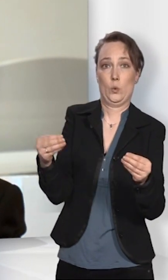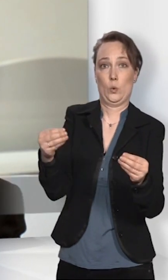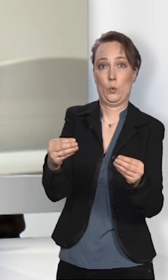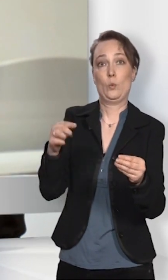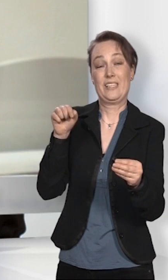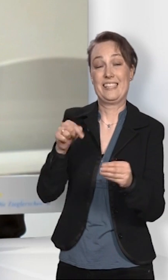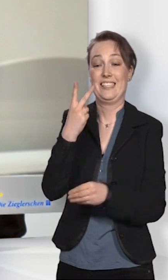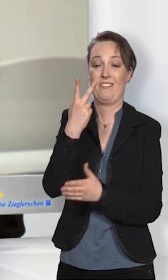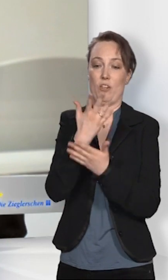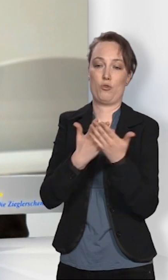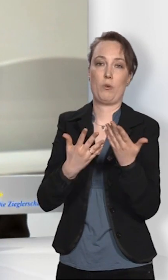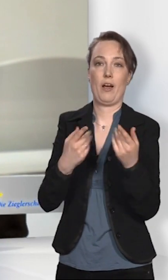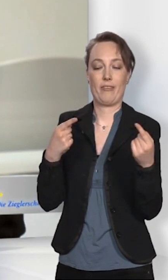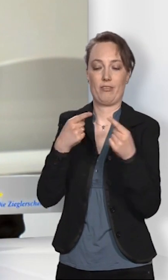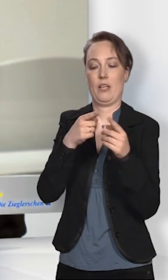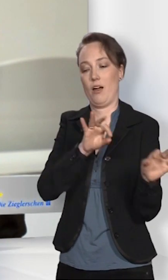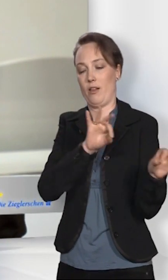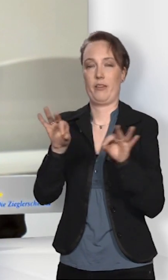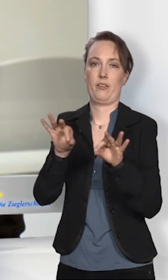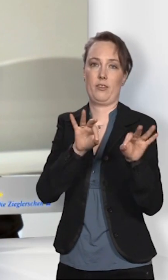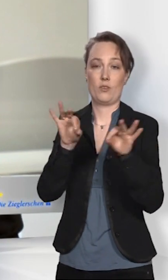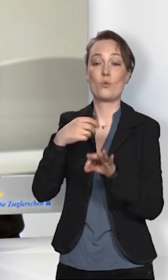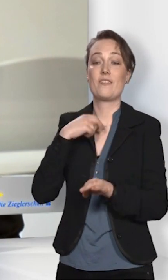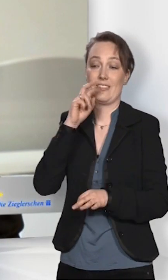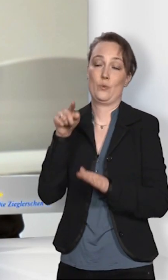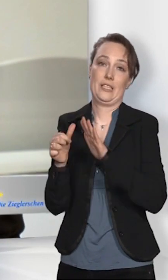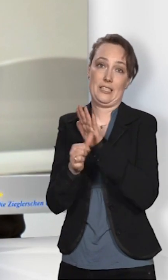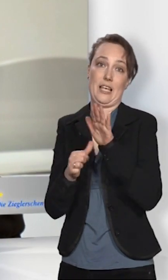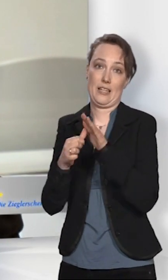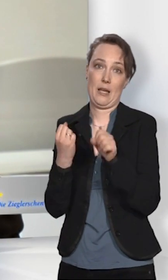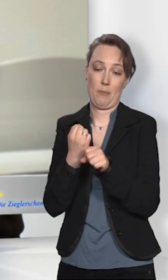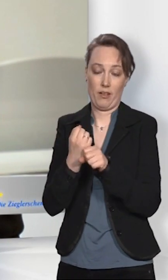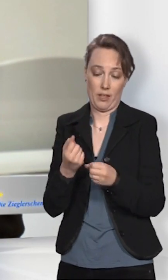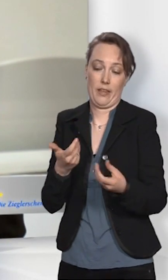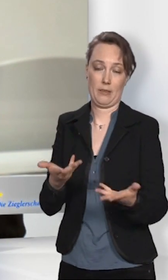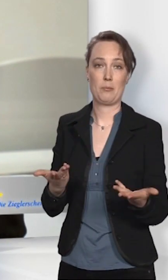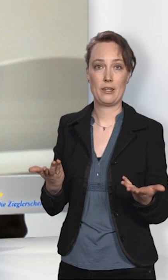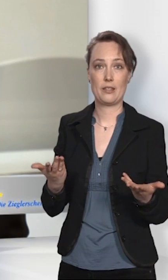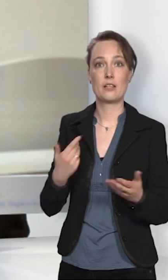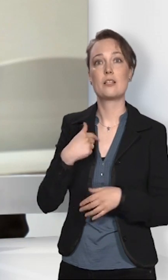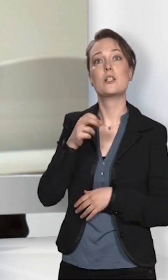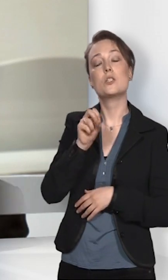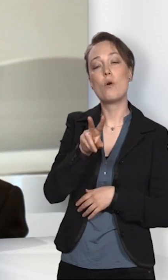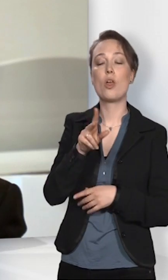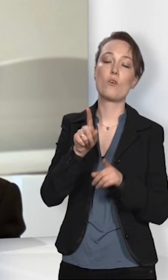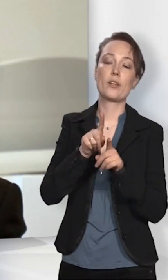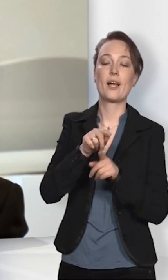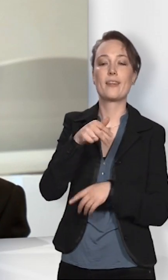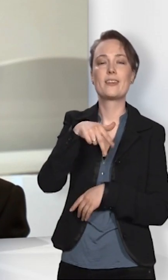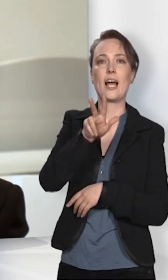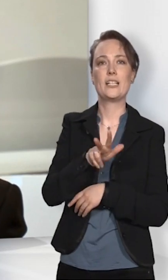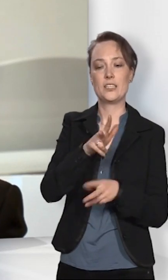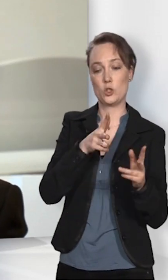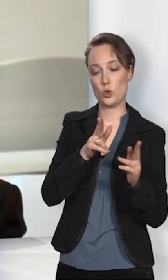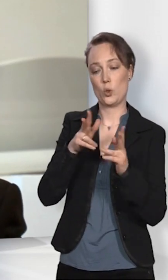in 2 Sprachen. Und so haben wir das auf dieser CD versucht. Wir bieten 12 oder 13 Stücke an, die durch